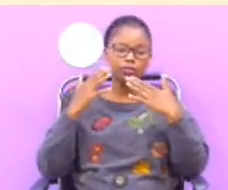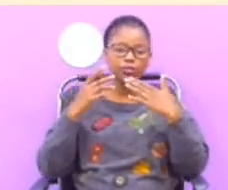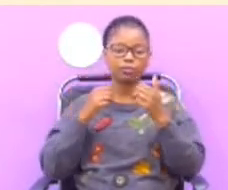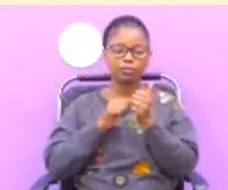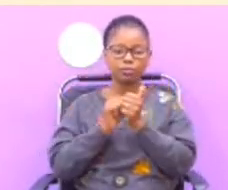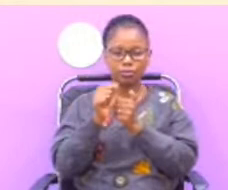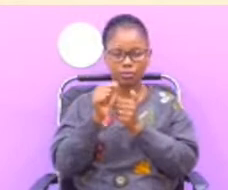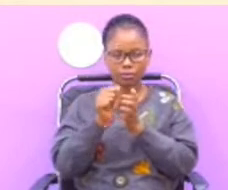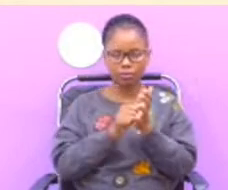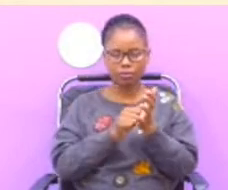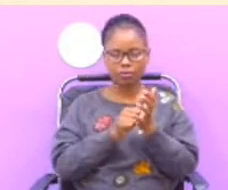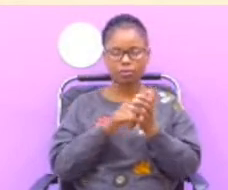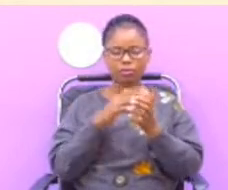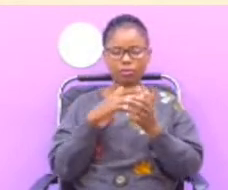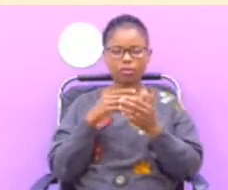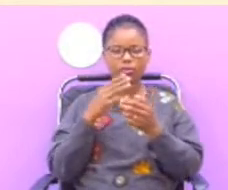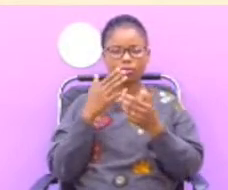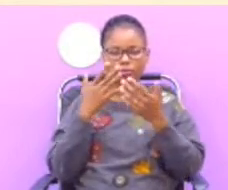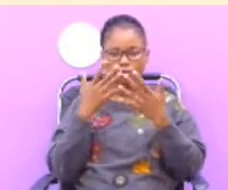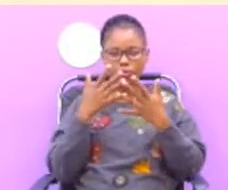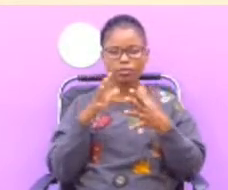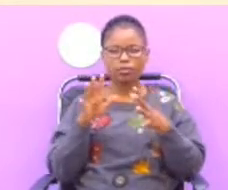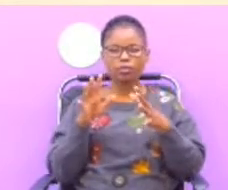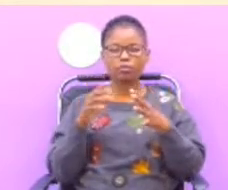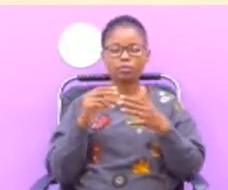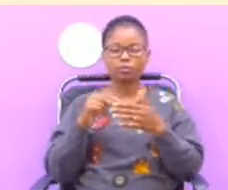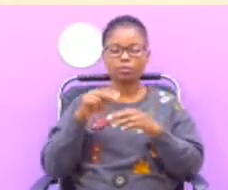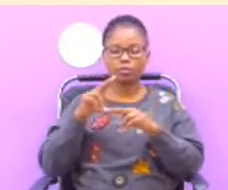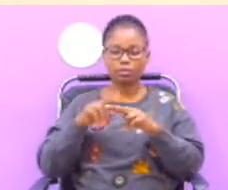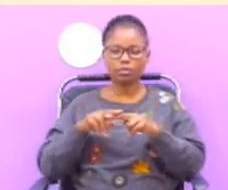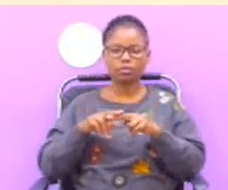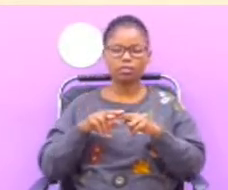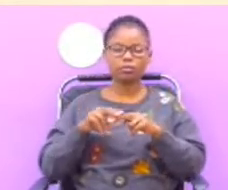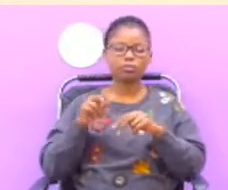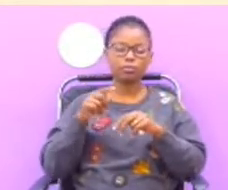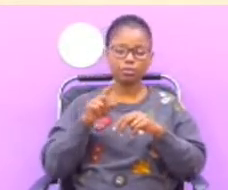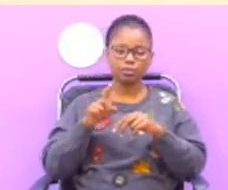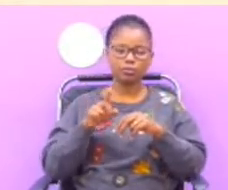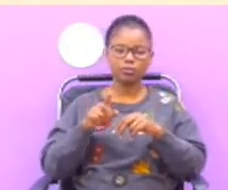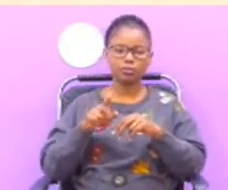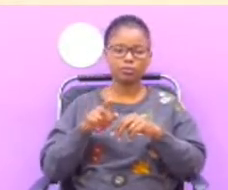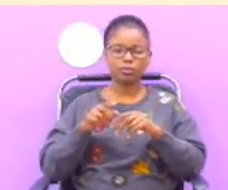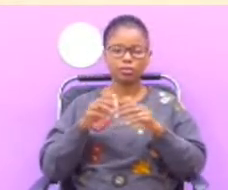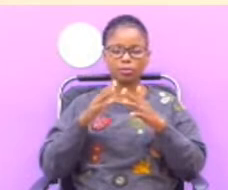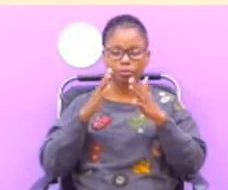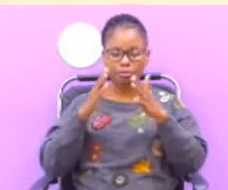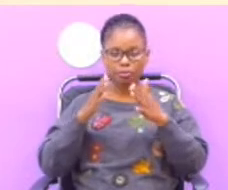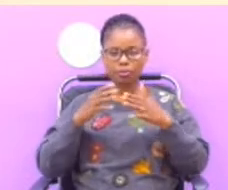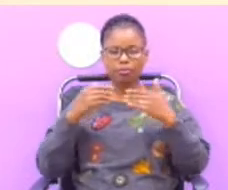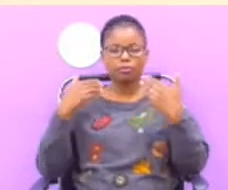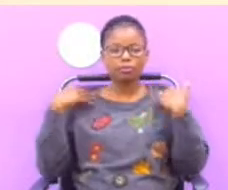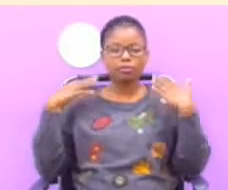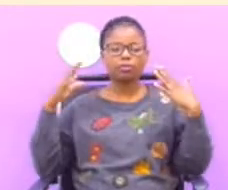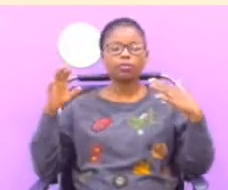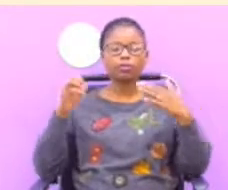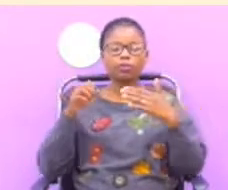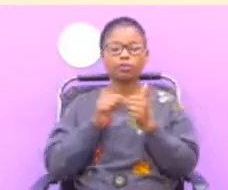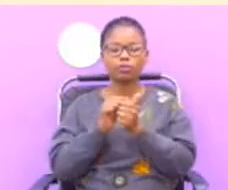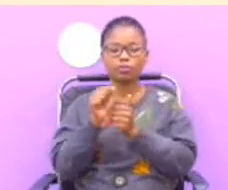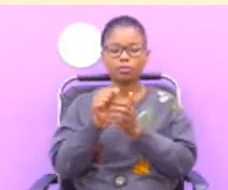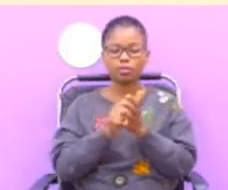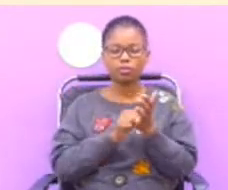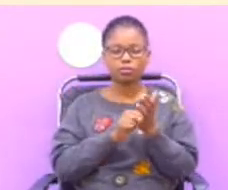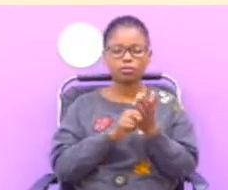miharagani na demo nine, na digio kereli ya hali ya de. Muraika osio wako unuha, muraika wako unuhu,